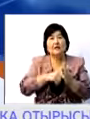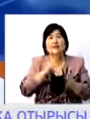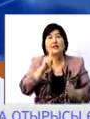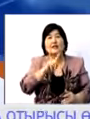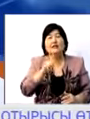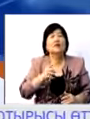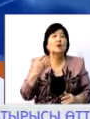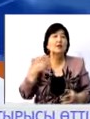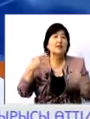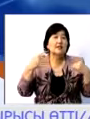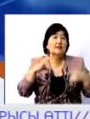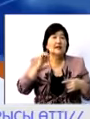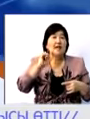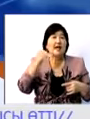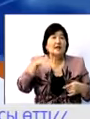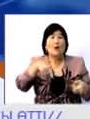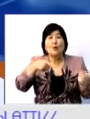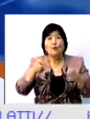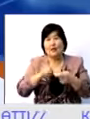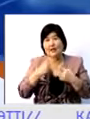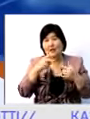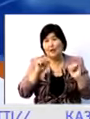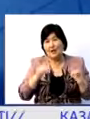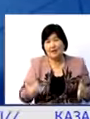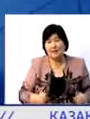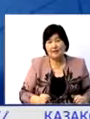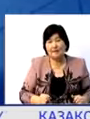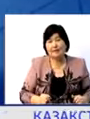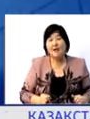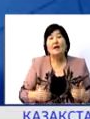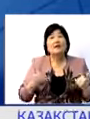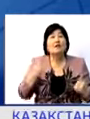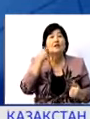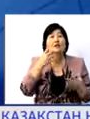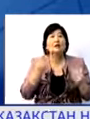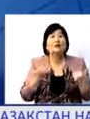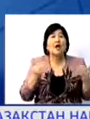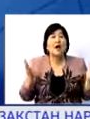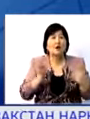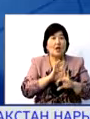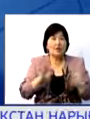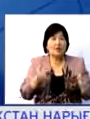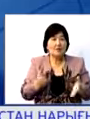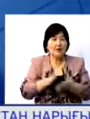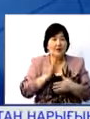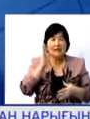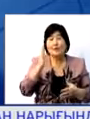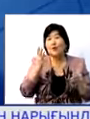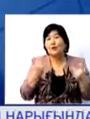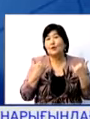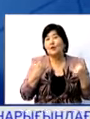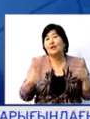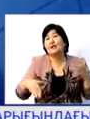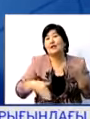kasterkan.kz-ден Қызылорда телеарнасы сайтына өту арқылы көре аласыздар. Ал енді ертеңгі күнге арналған ауа райы болжамымен танысып болыңыздар. Күн райы